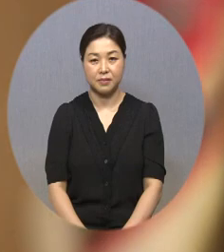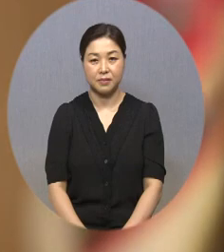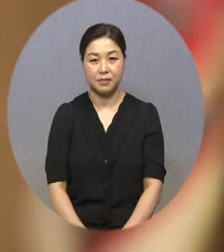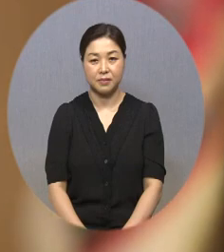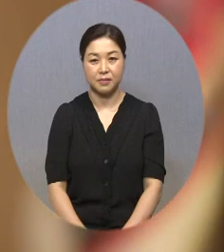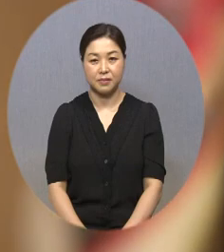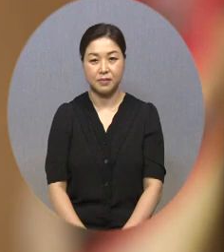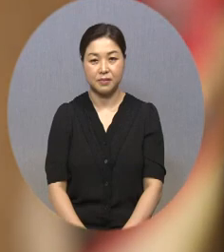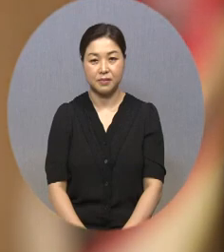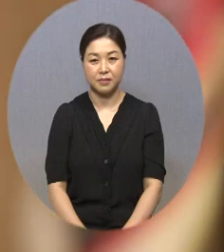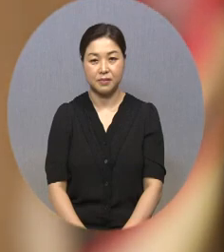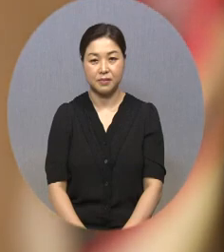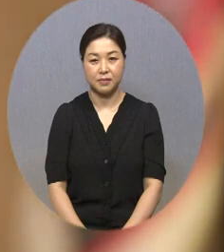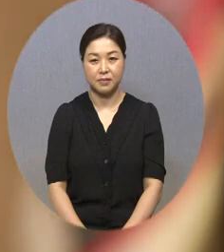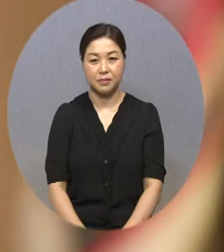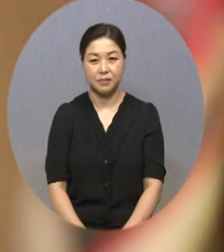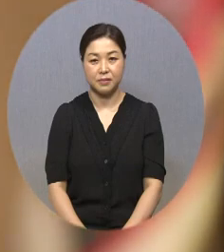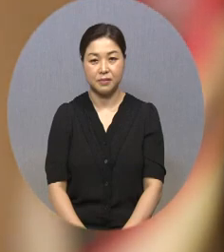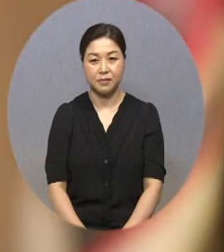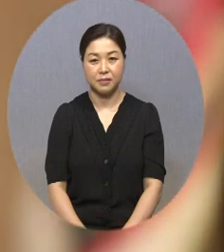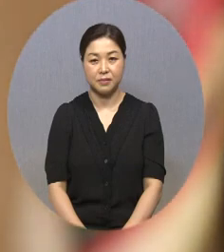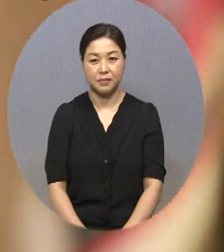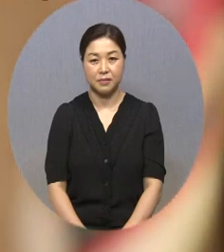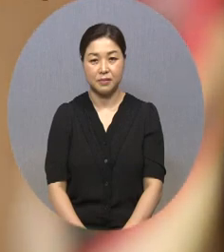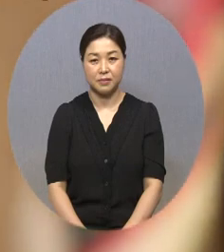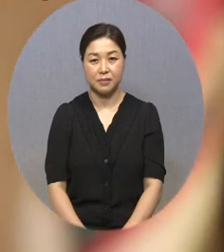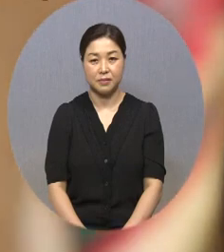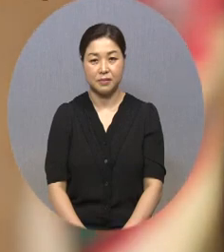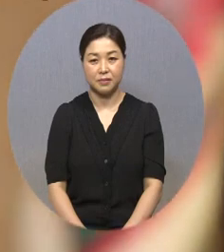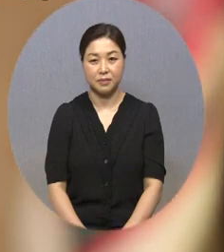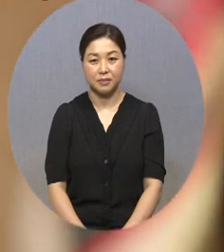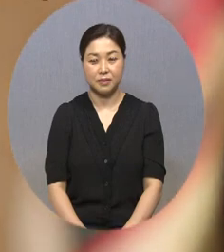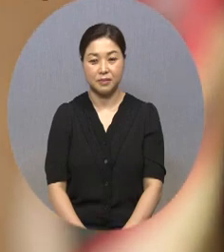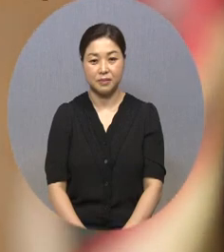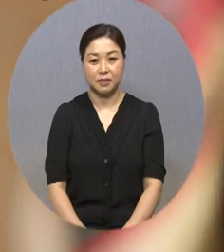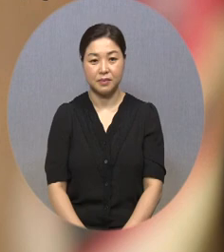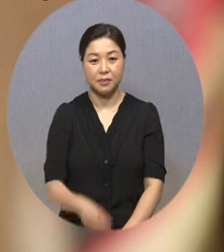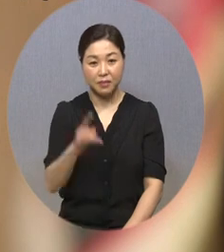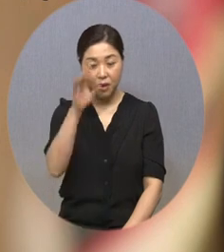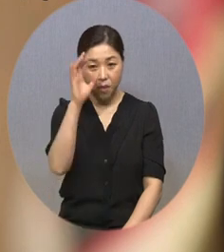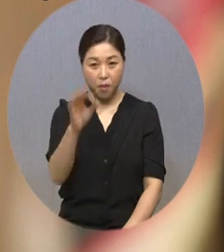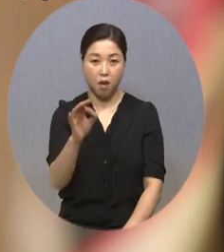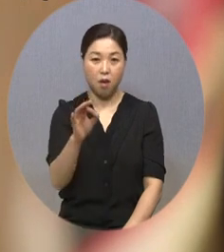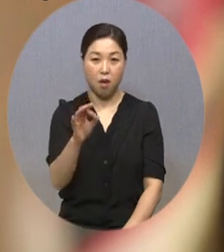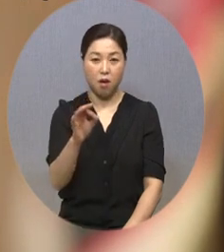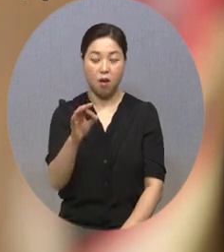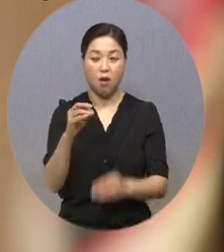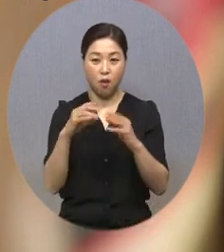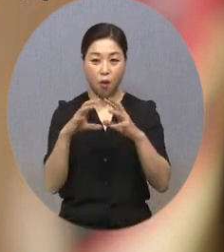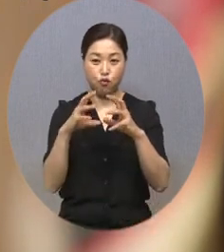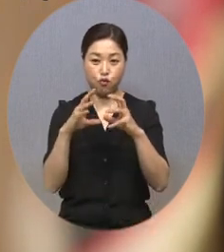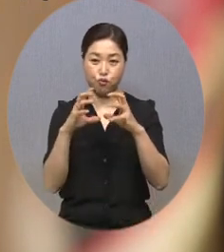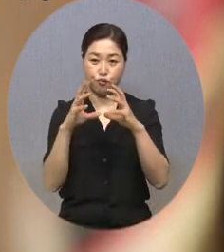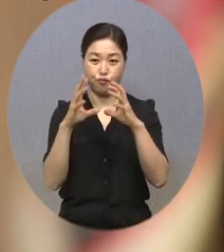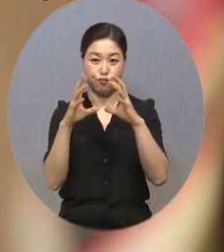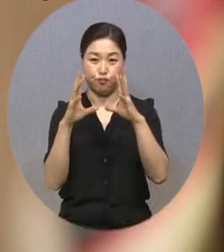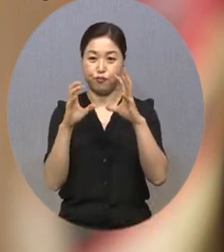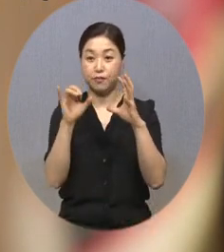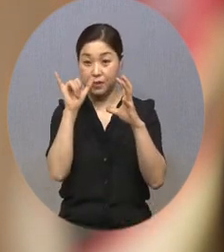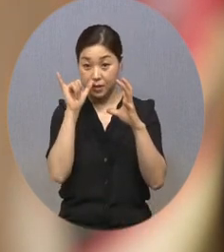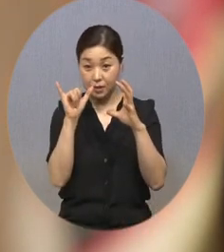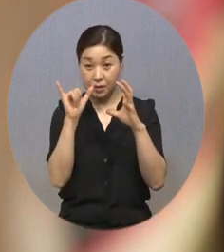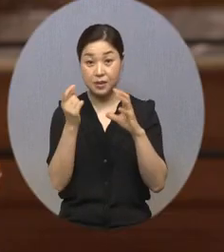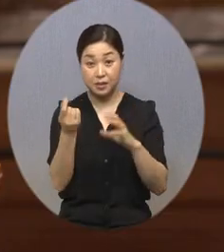첨 양 2 지금 곧 보시면 뭔가 되게 교우를